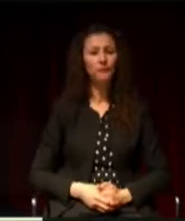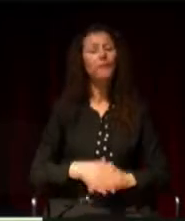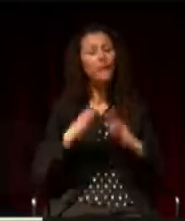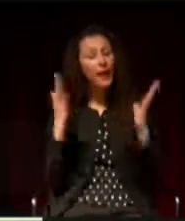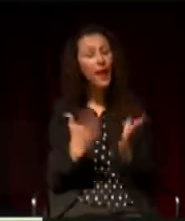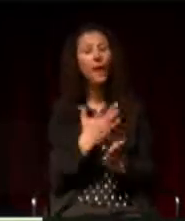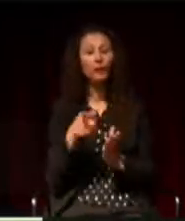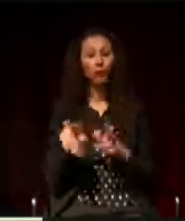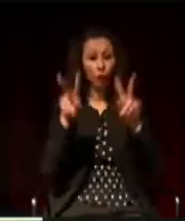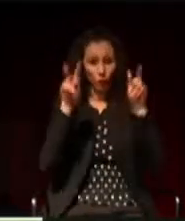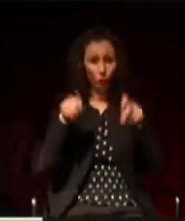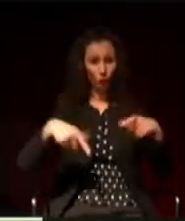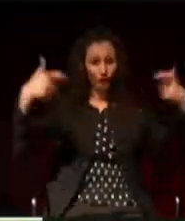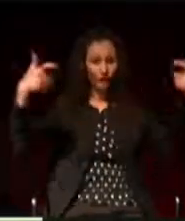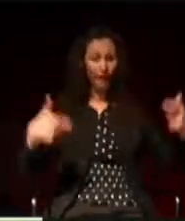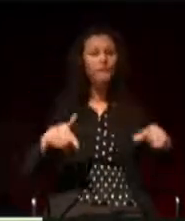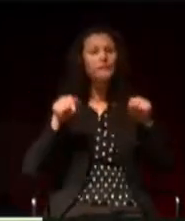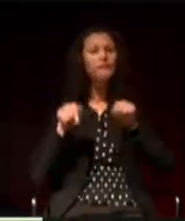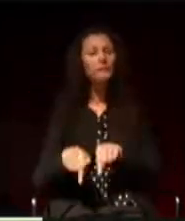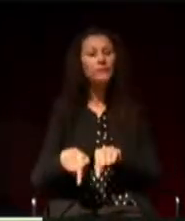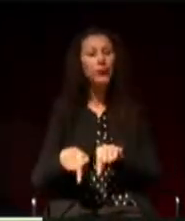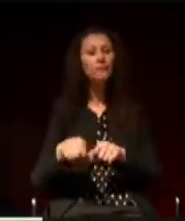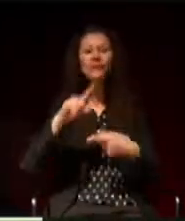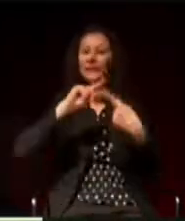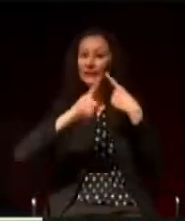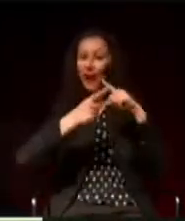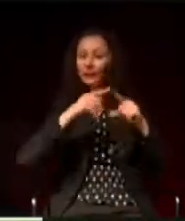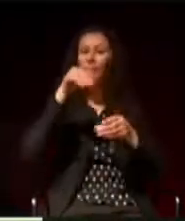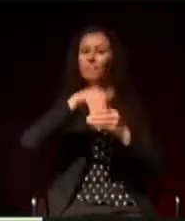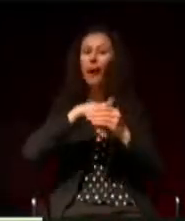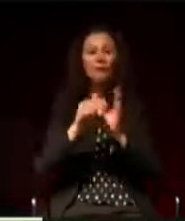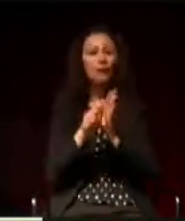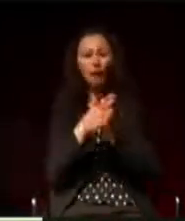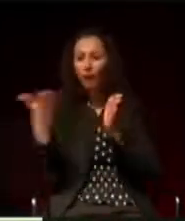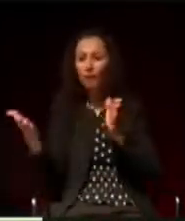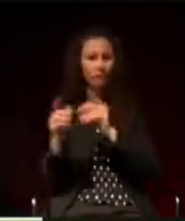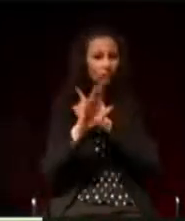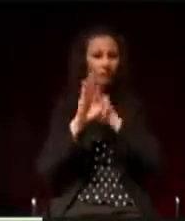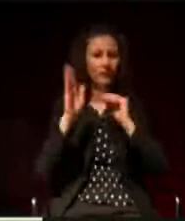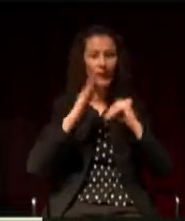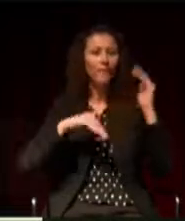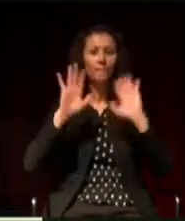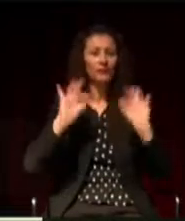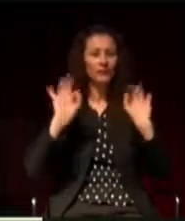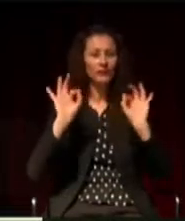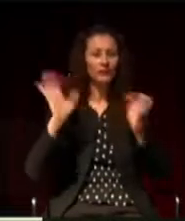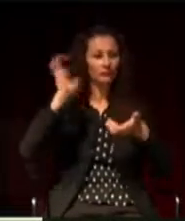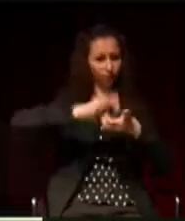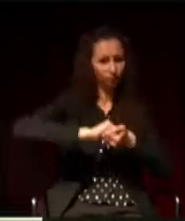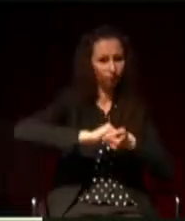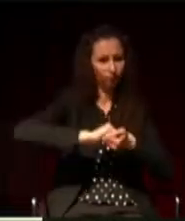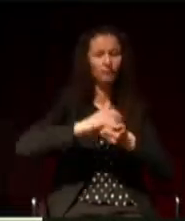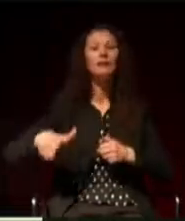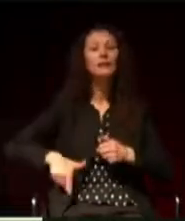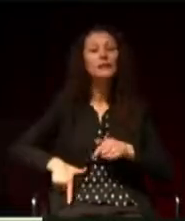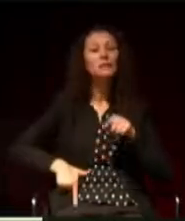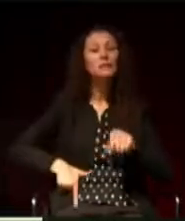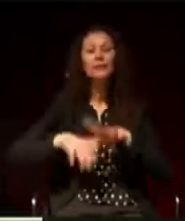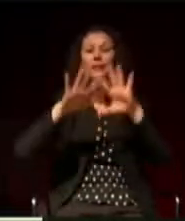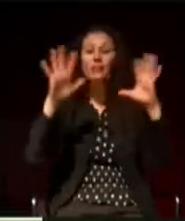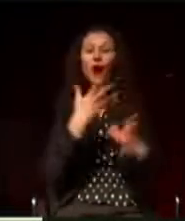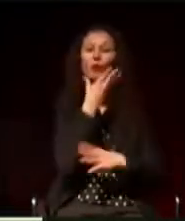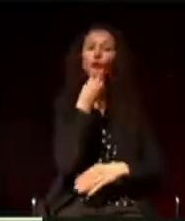Eğer mevzu bahis bu kent ise siyasi parti ayrımı yapmadan kenetlendik. İzmir'imizi daha